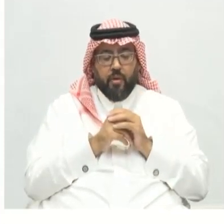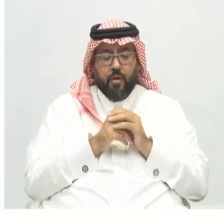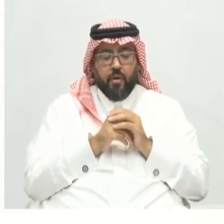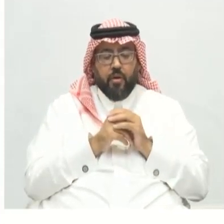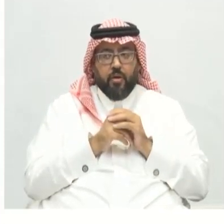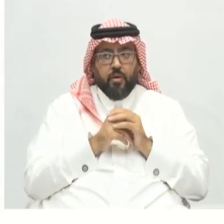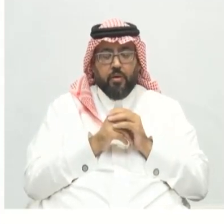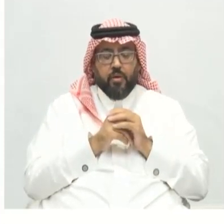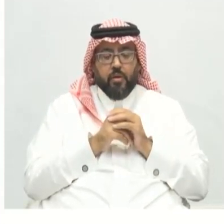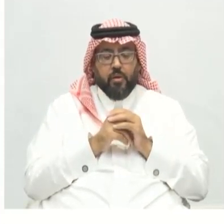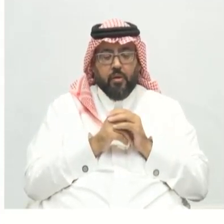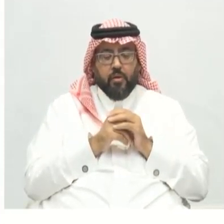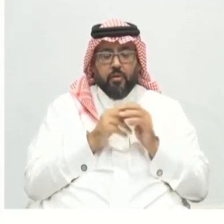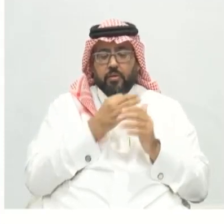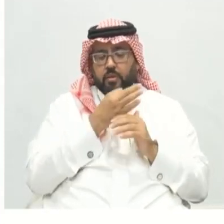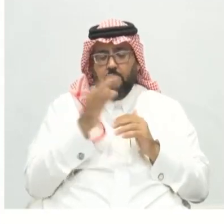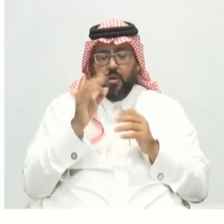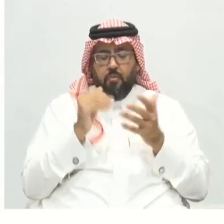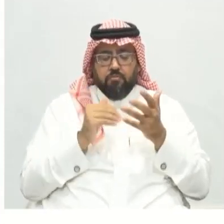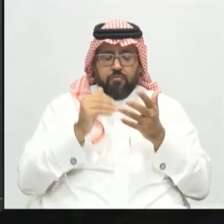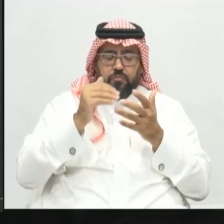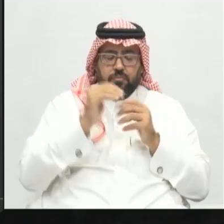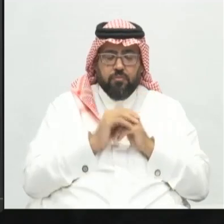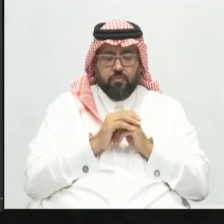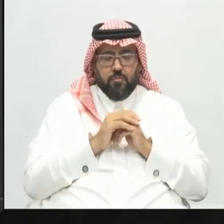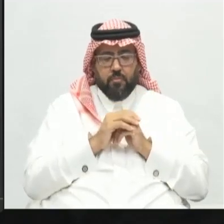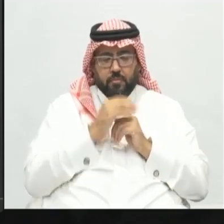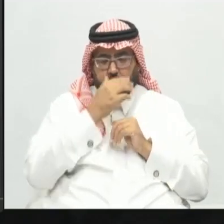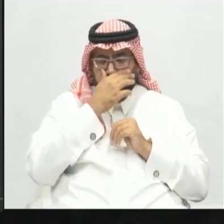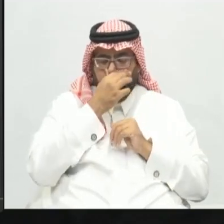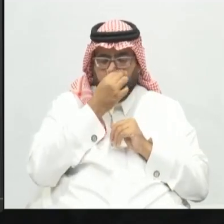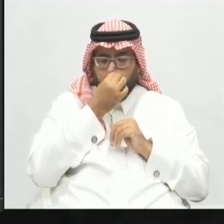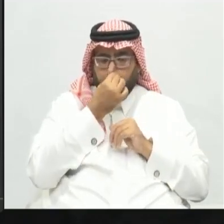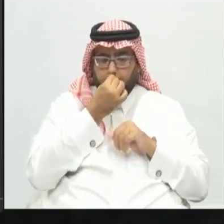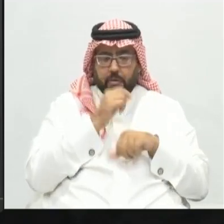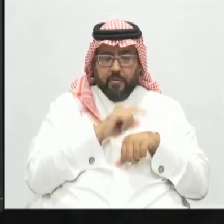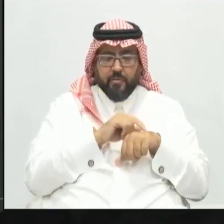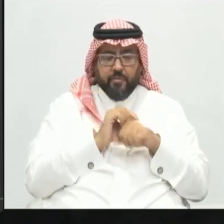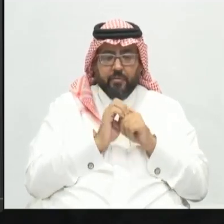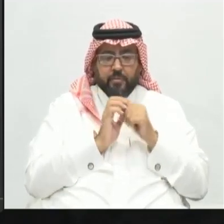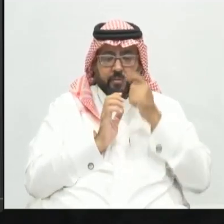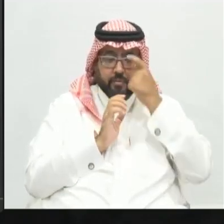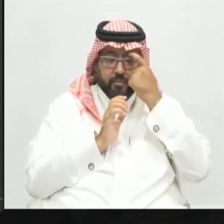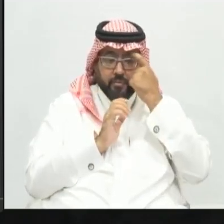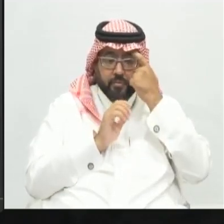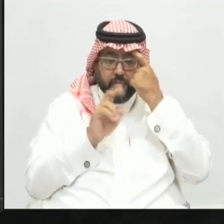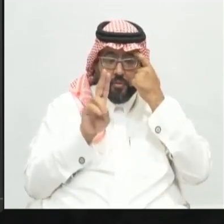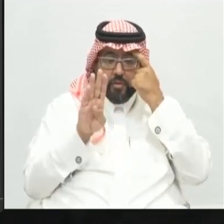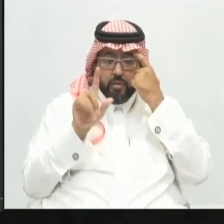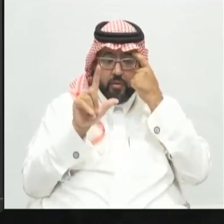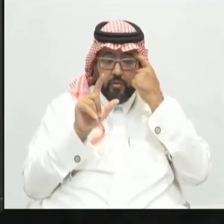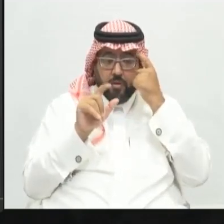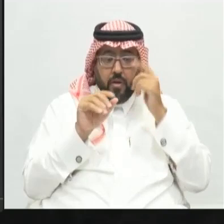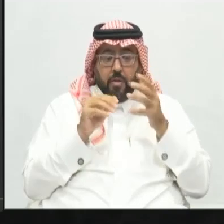للوصول الى المنتج بجميع مراحله كل مرحله لها وقت محدد التكلفه هي